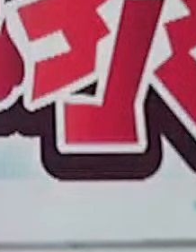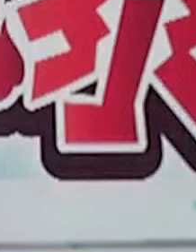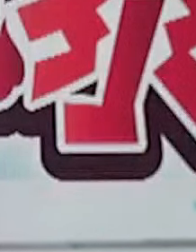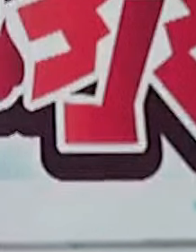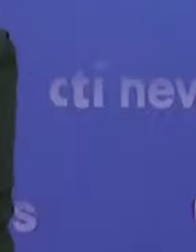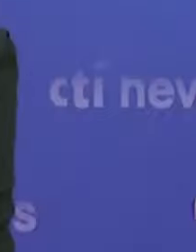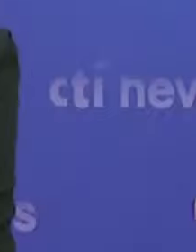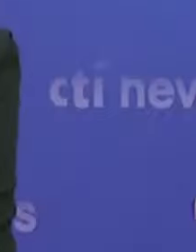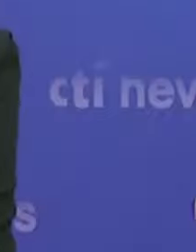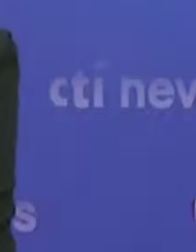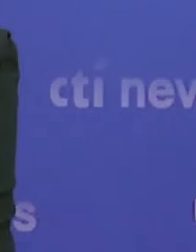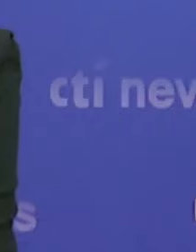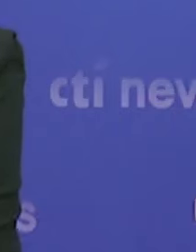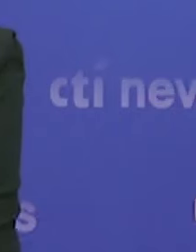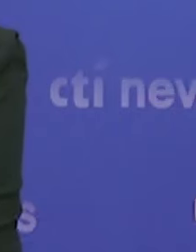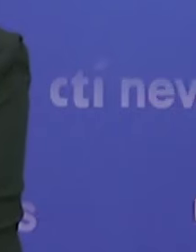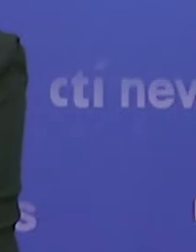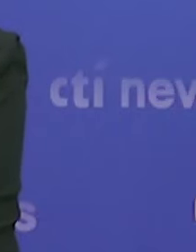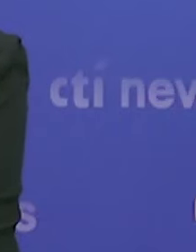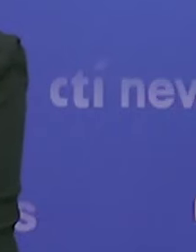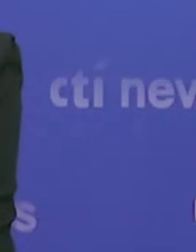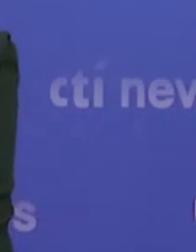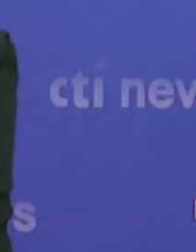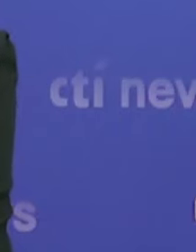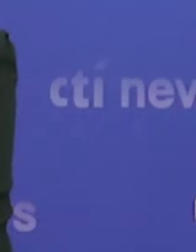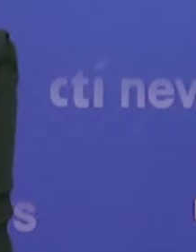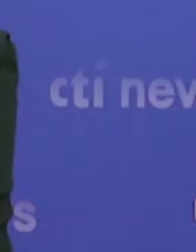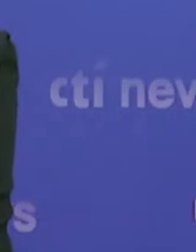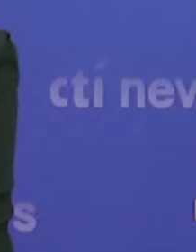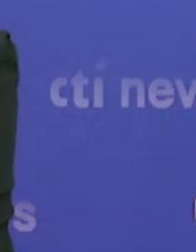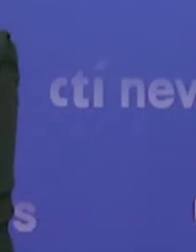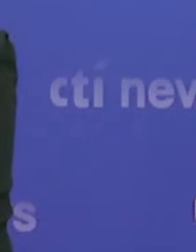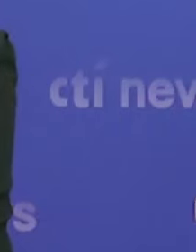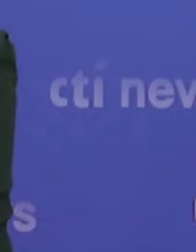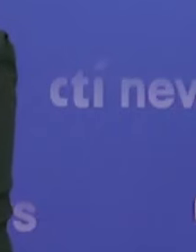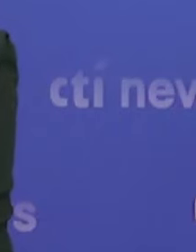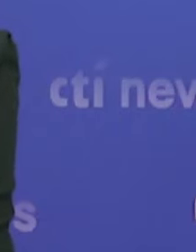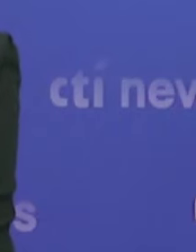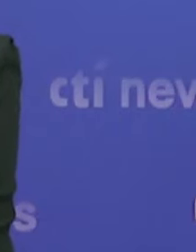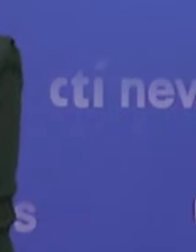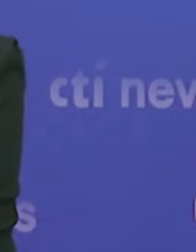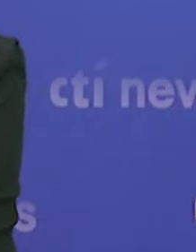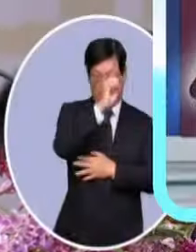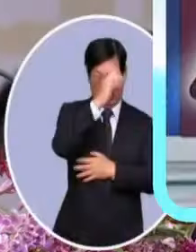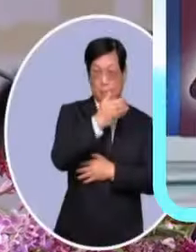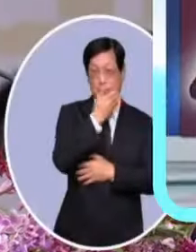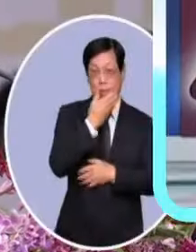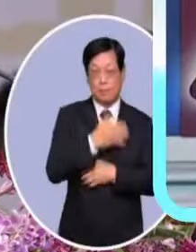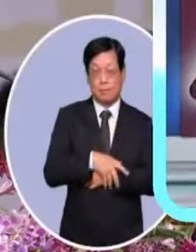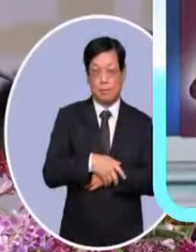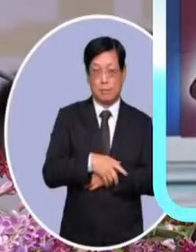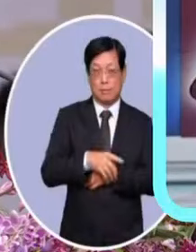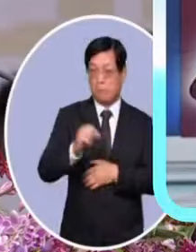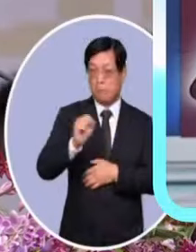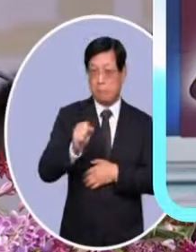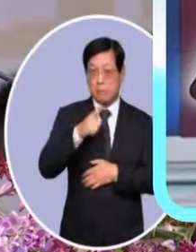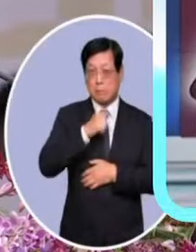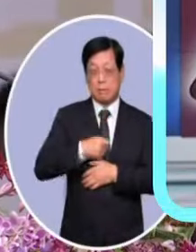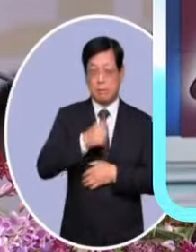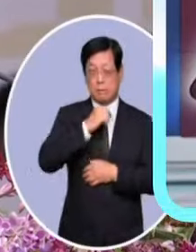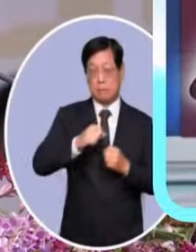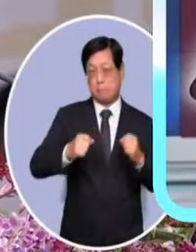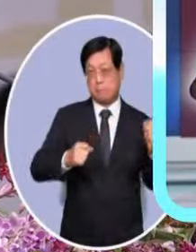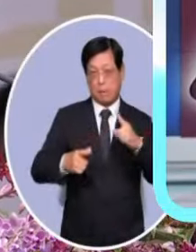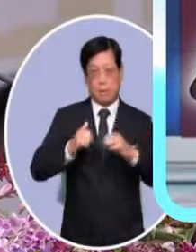啊，因为他没有答案嘛，因为他知道讨论下去很麻烦嘛，因为人家会问你嘛。那中华民国是不是中